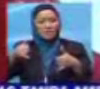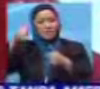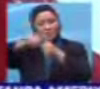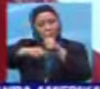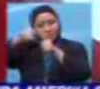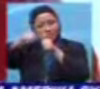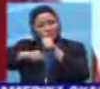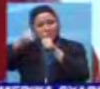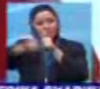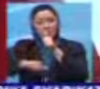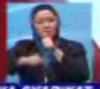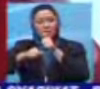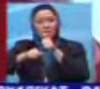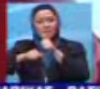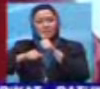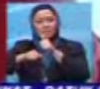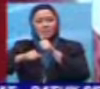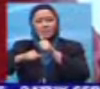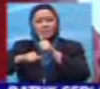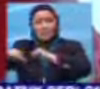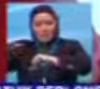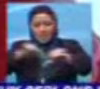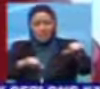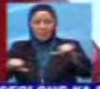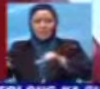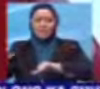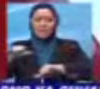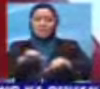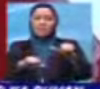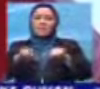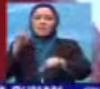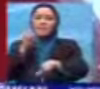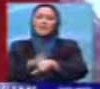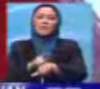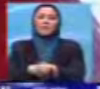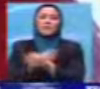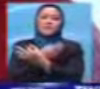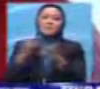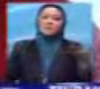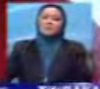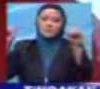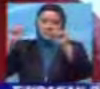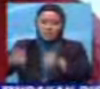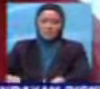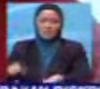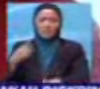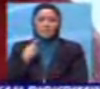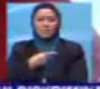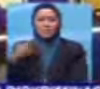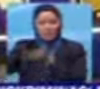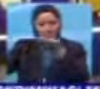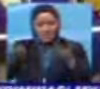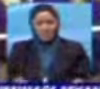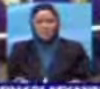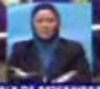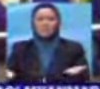setiap aktiviti ataupun waktu terluang kita boleh datang ke